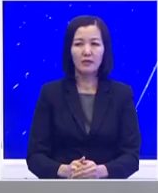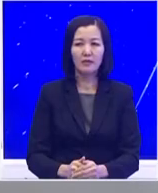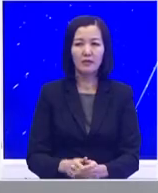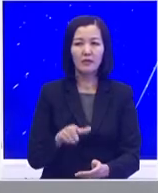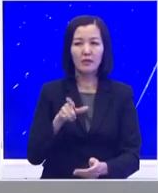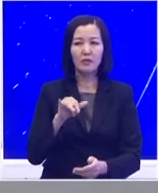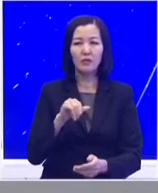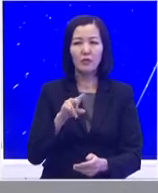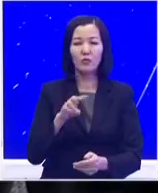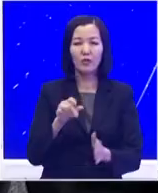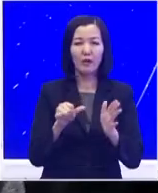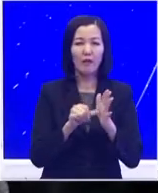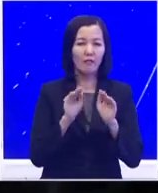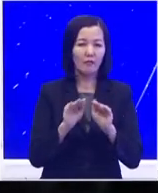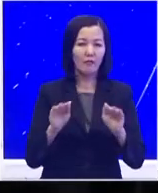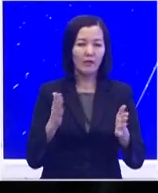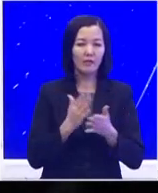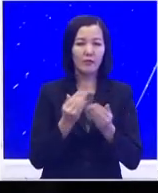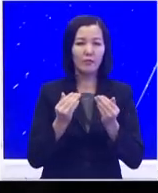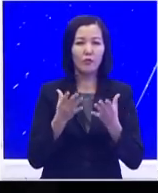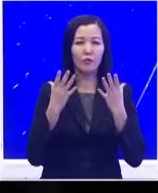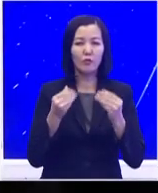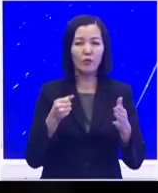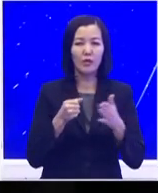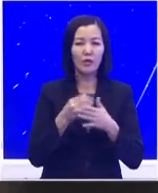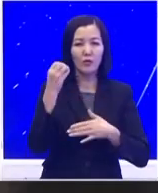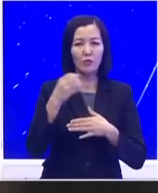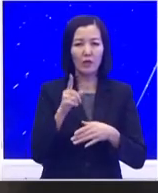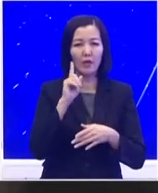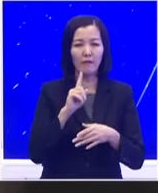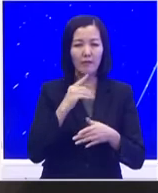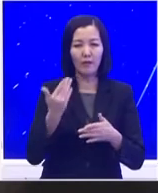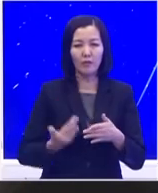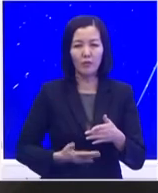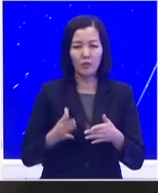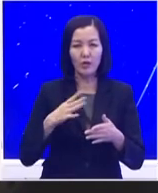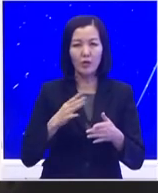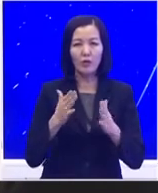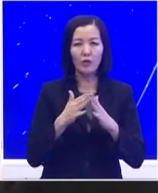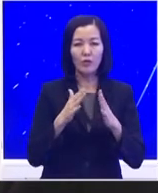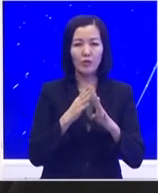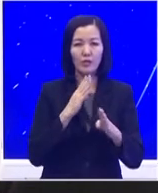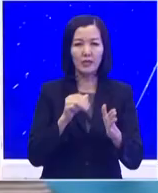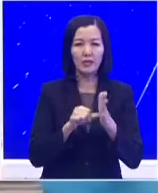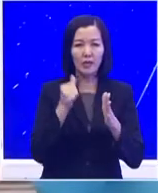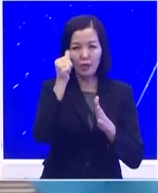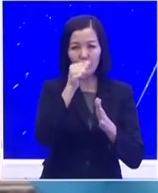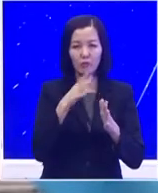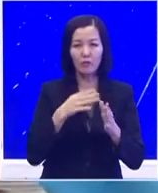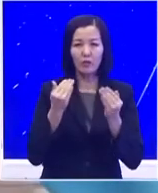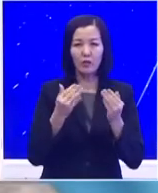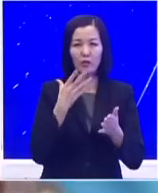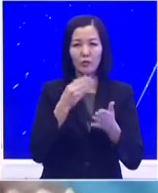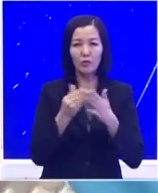Гүлнар Қасенова алты баланың анасы. Ол бүгінгі дейін аудан орталығында пәтер жалдап келіпті. Үйгезегінде тұрғанына 6 жыл болған. Енді міне